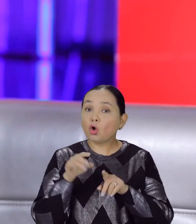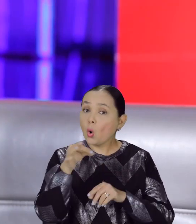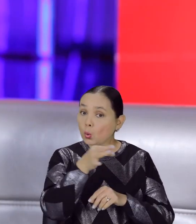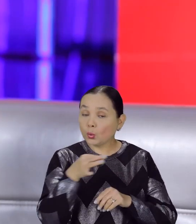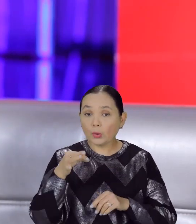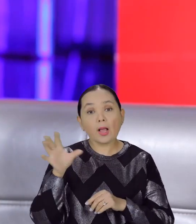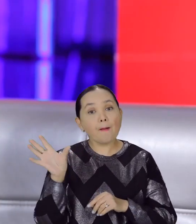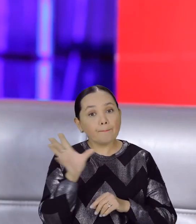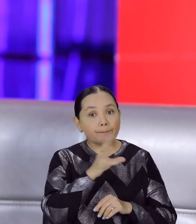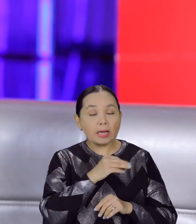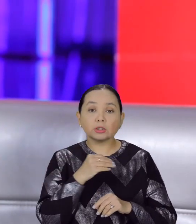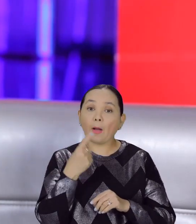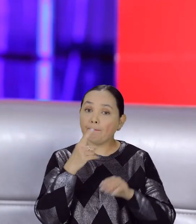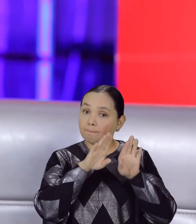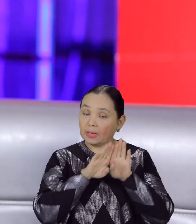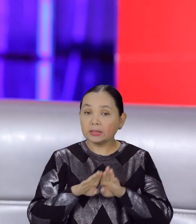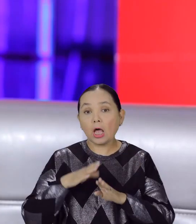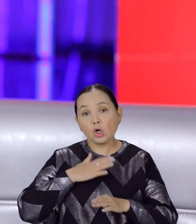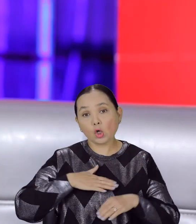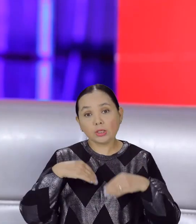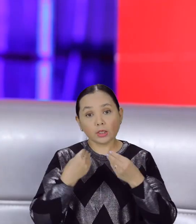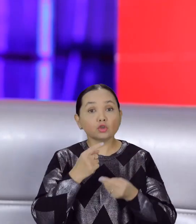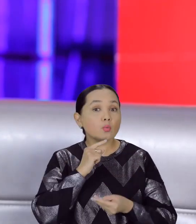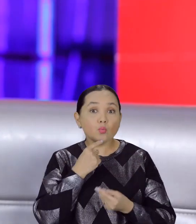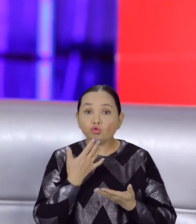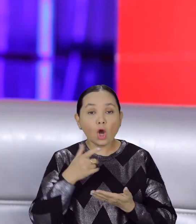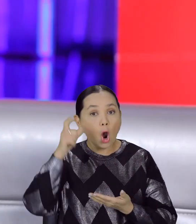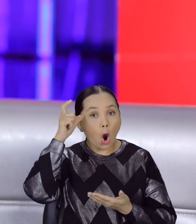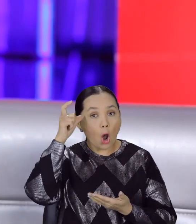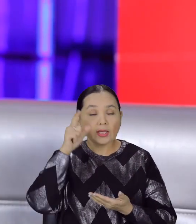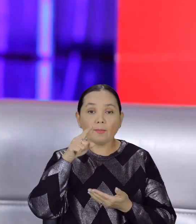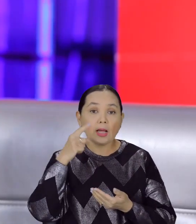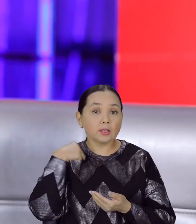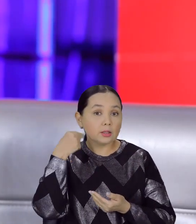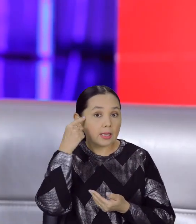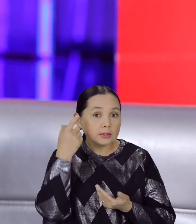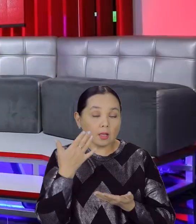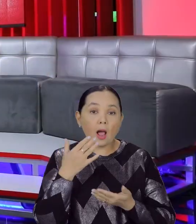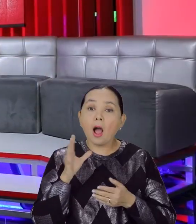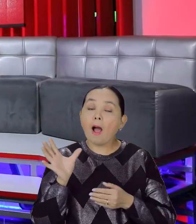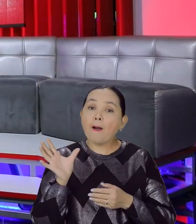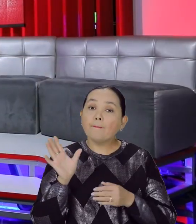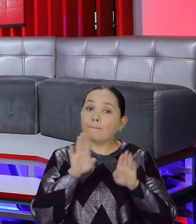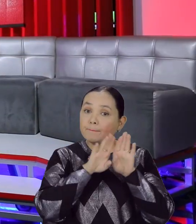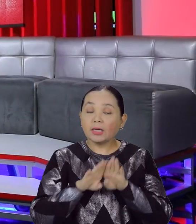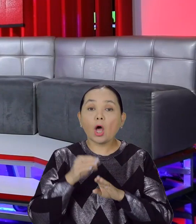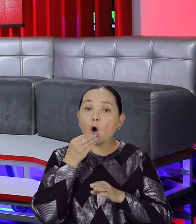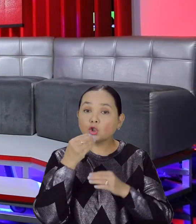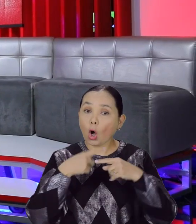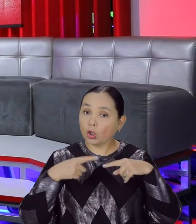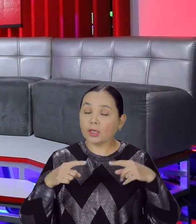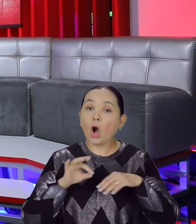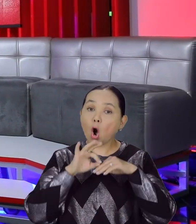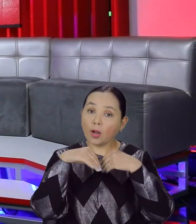hududdagilarning barchasini birday rozi qilish ham mushkul. Hokimlarni nazarda tutyapmiz. Biriga oziq-ovqat mahsulotlarini olib